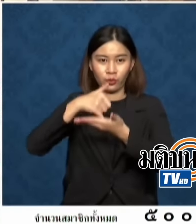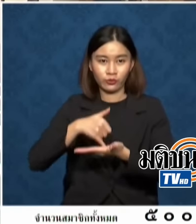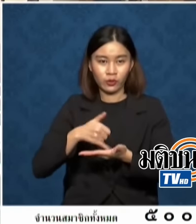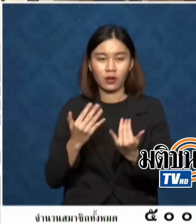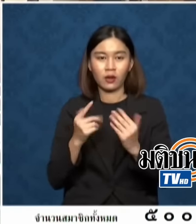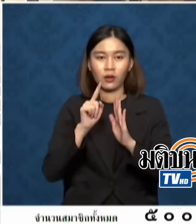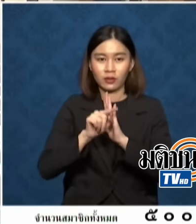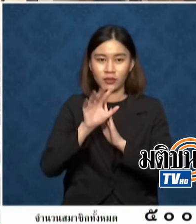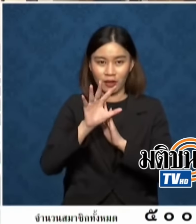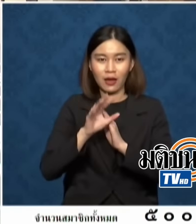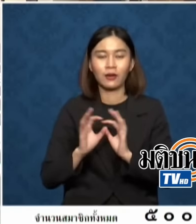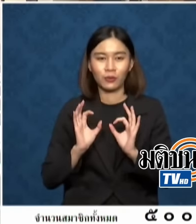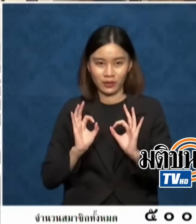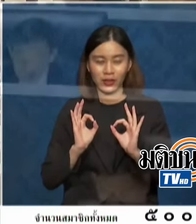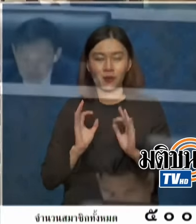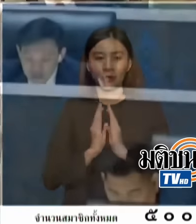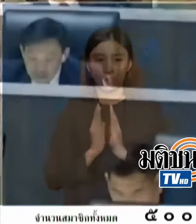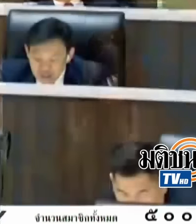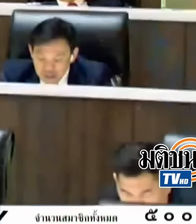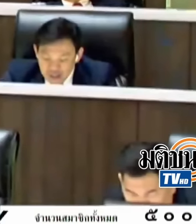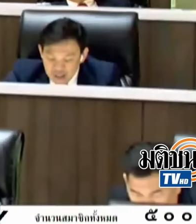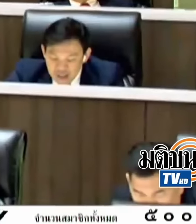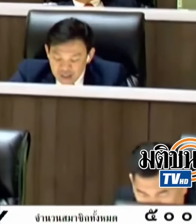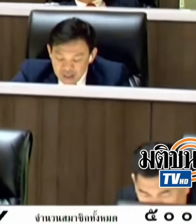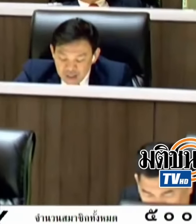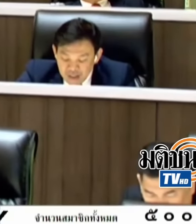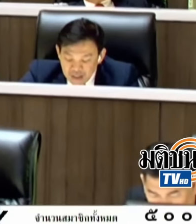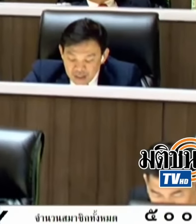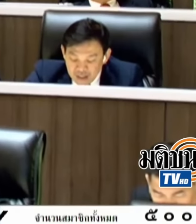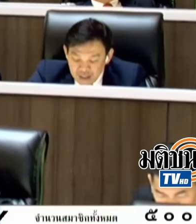าทีครับ ครับครับขอบคุณครับรอครับร